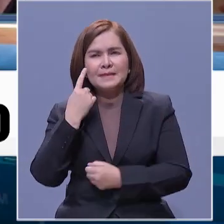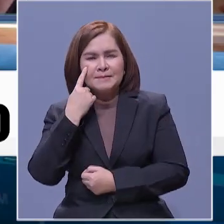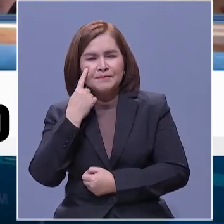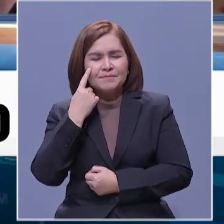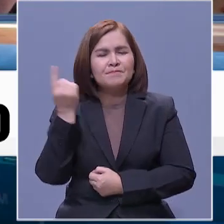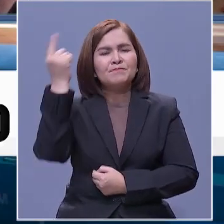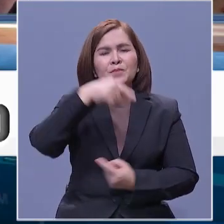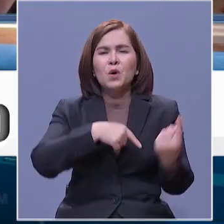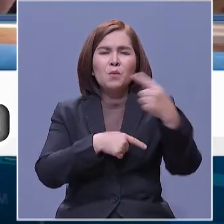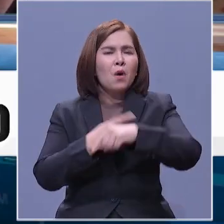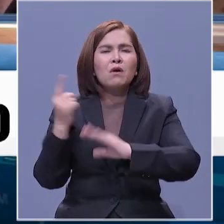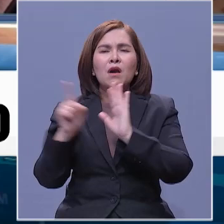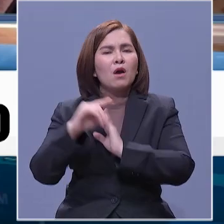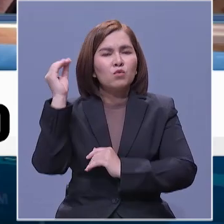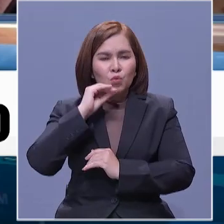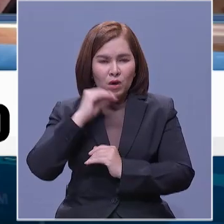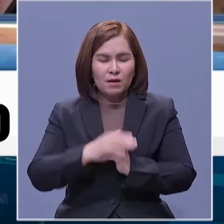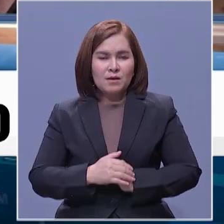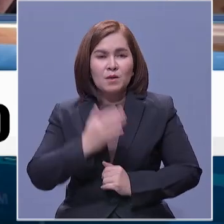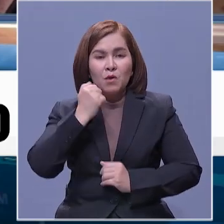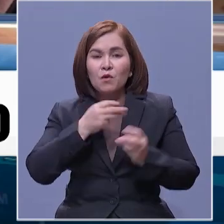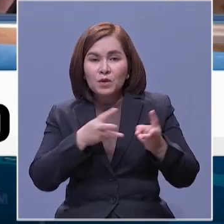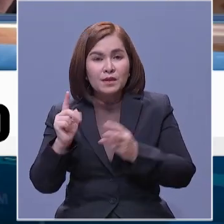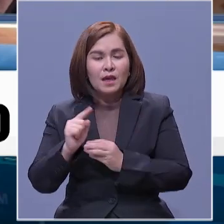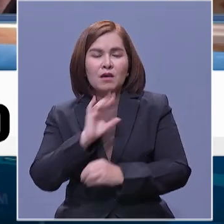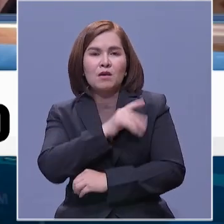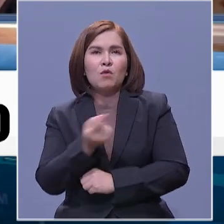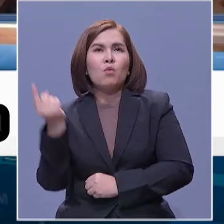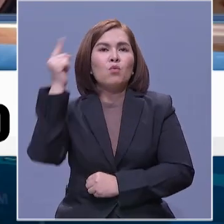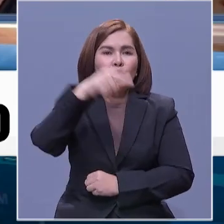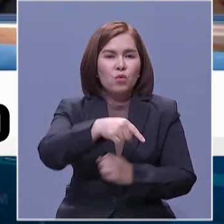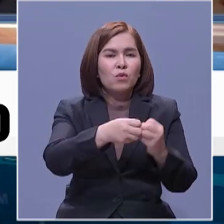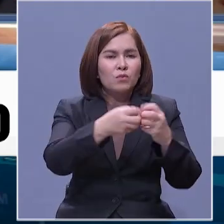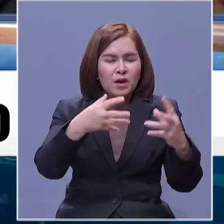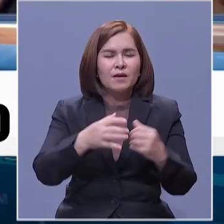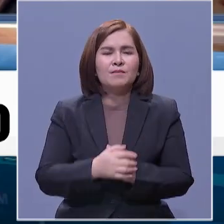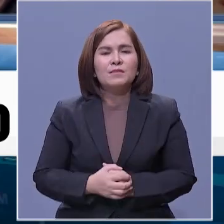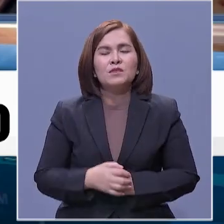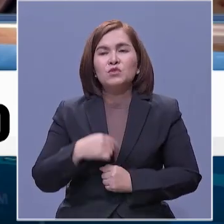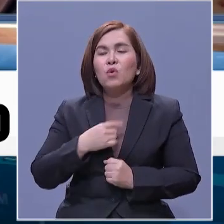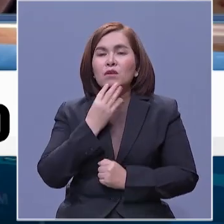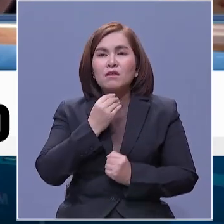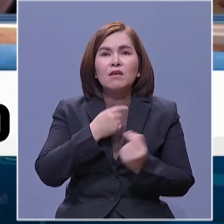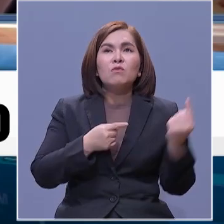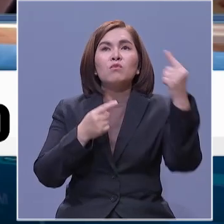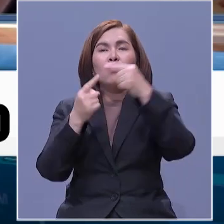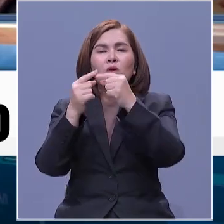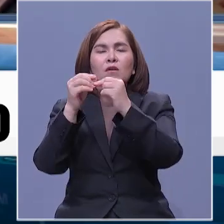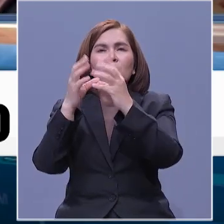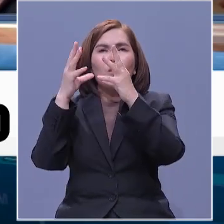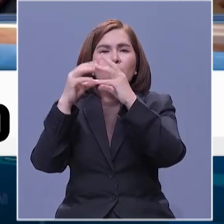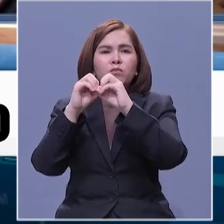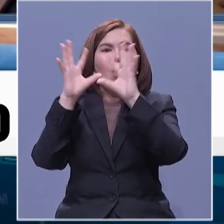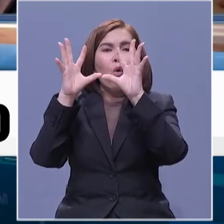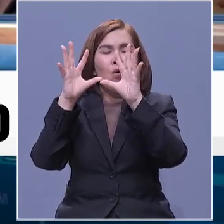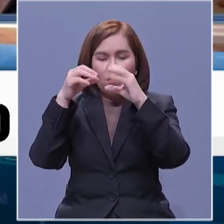เป็นการโจมตีเหมือนกับทุกครั้งที่กลุ่มฮามาสจะมีการยิงจรวดมาแล้วทางอิสราเอลก็จะมีการใช้ไอออนโดมสกัดมาทุ